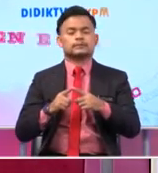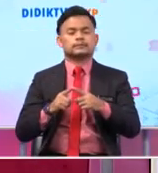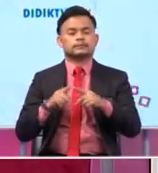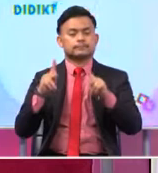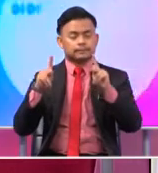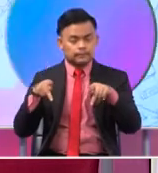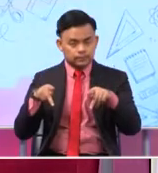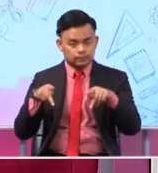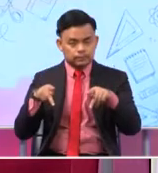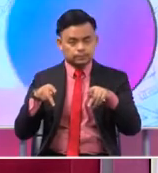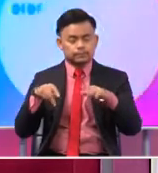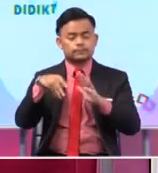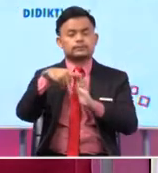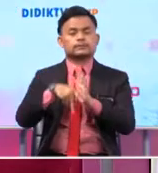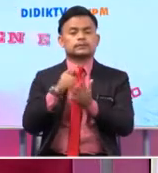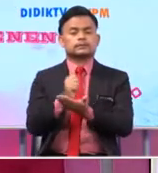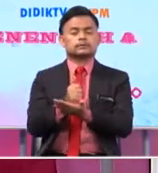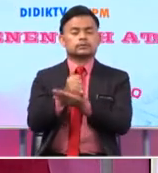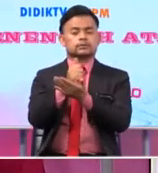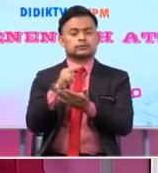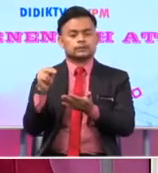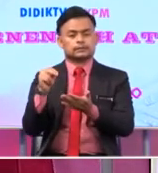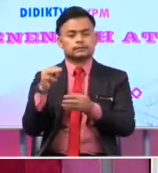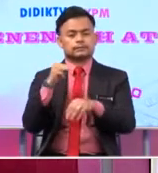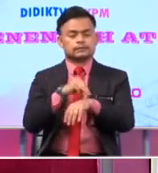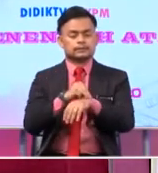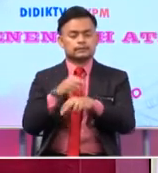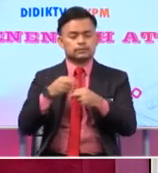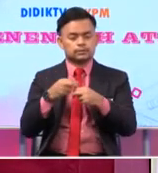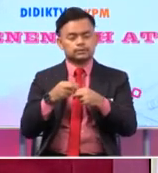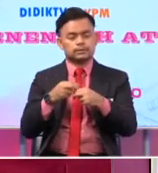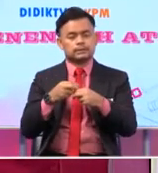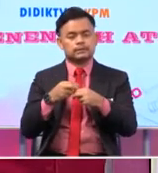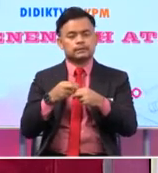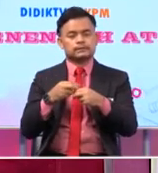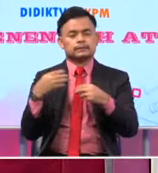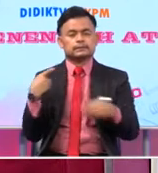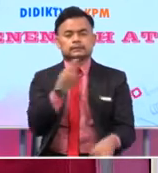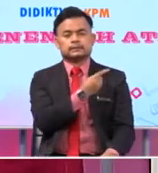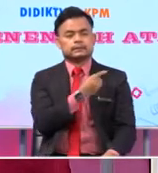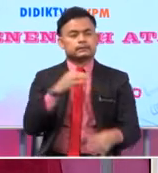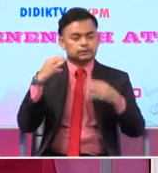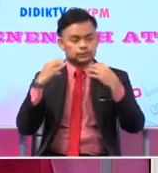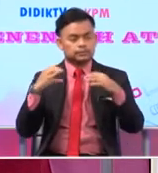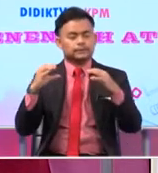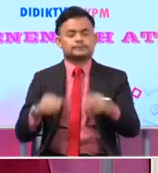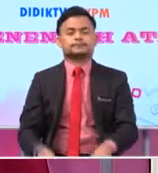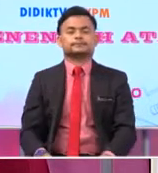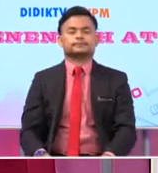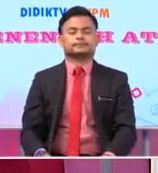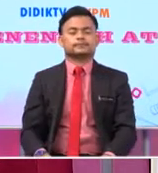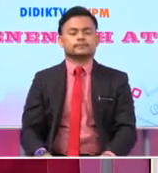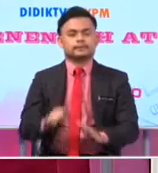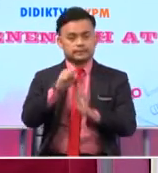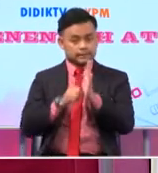memberikan pertolongan Oke Seterusnya kepada masyarakat